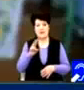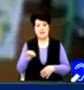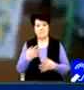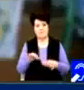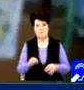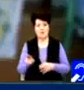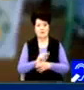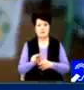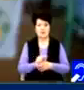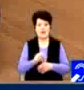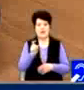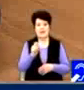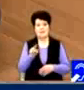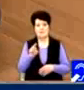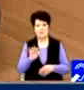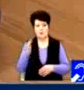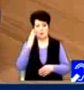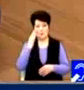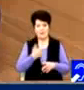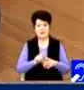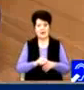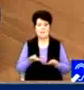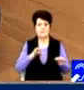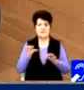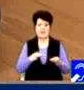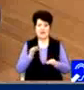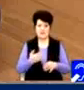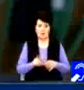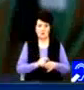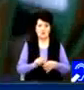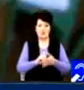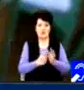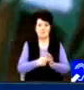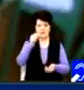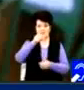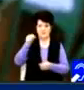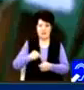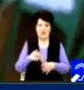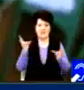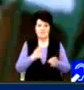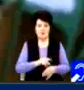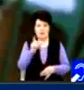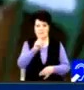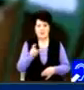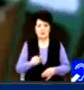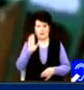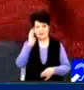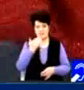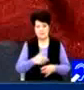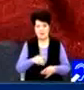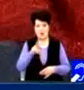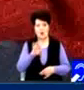tratamentelor psihotrope fără prescripția psihiatrului clădiri și încăperi neadaptate la nevoile persoanelor cu dizabilități